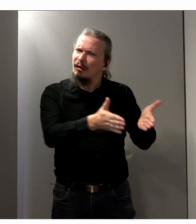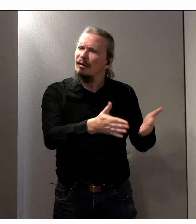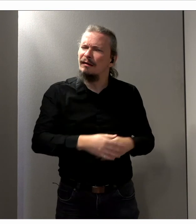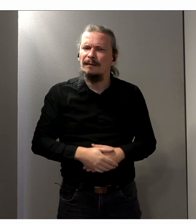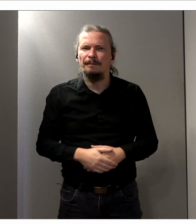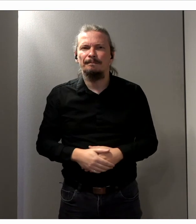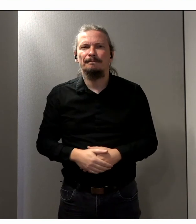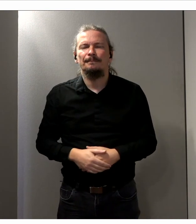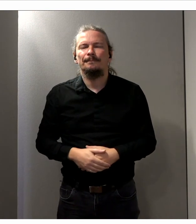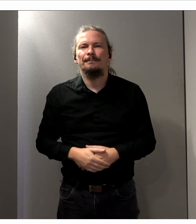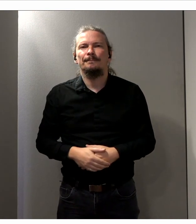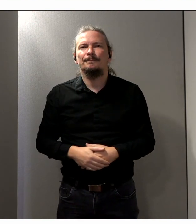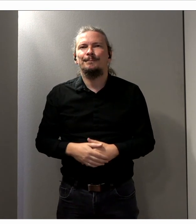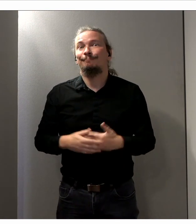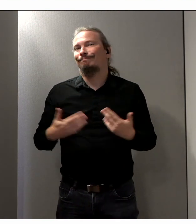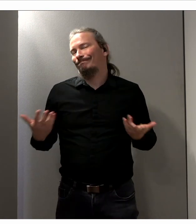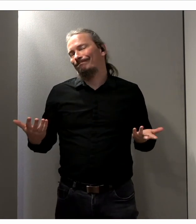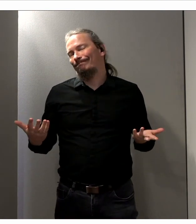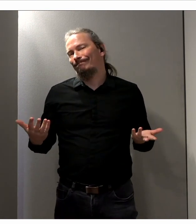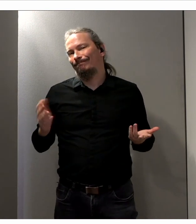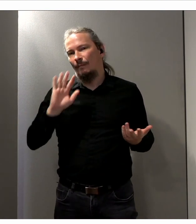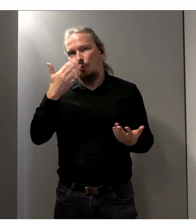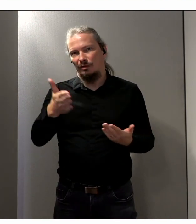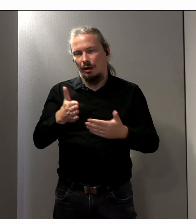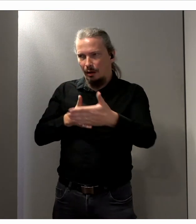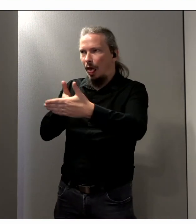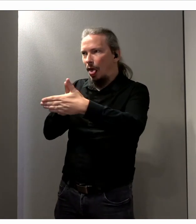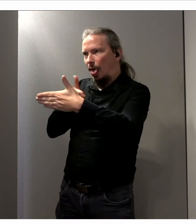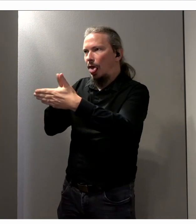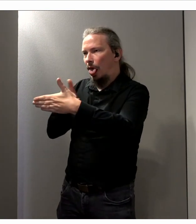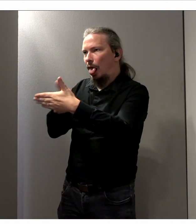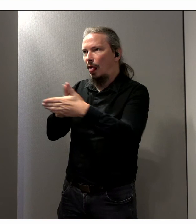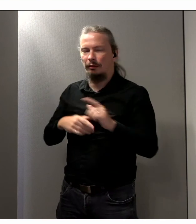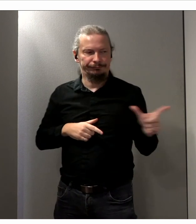Et donc, du coup, face à ce mur, avec Mathieu, nous,